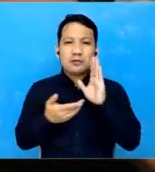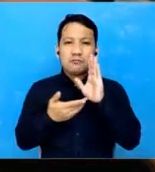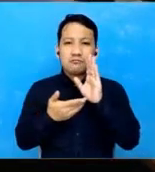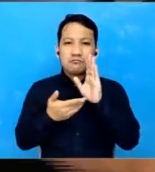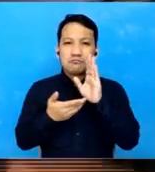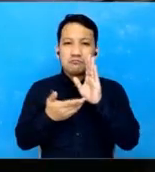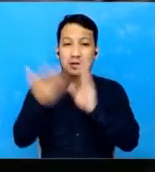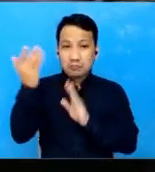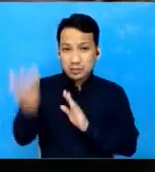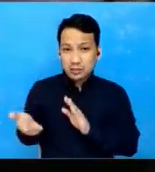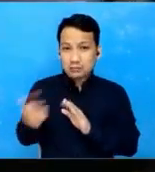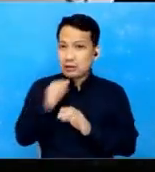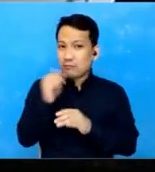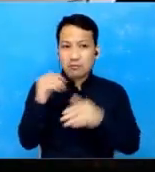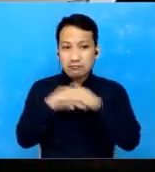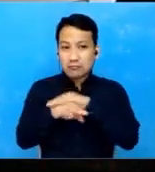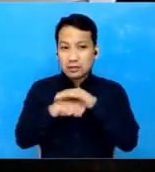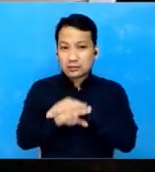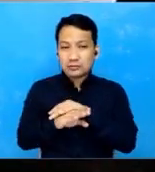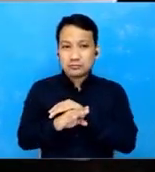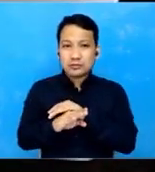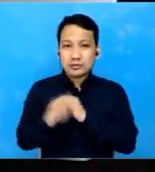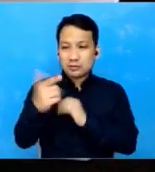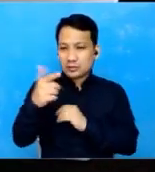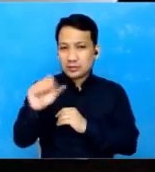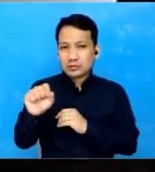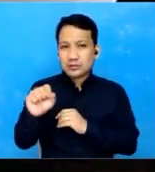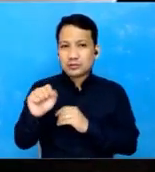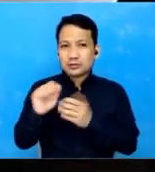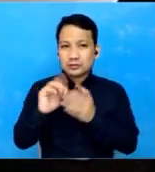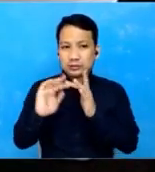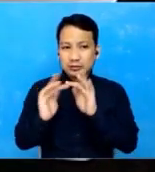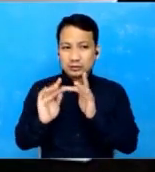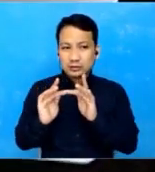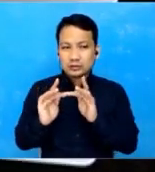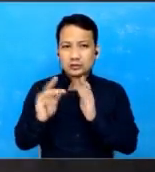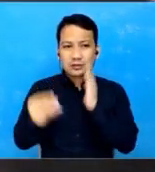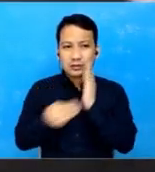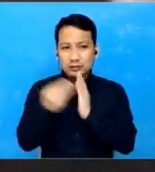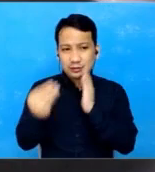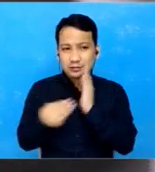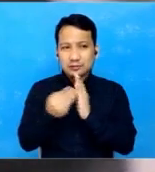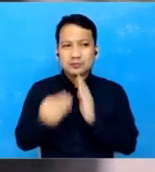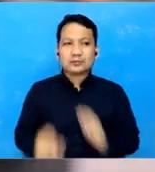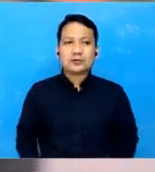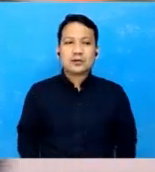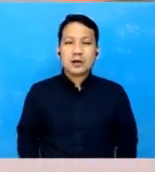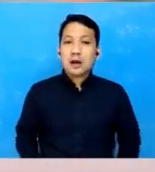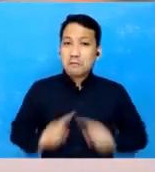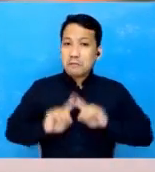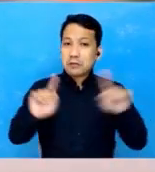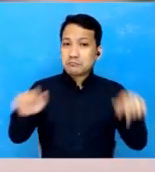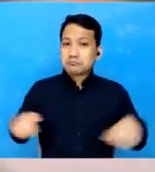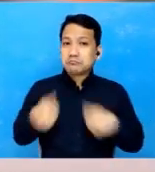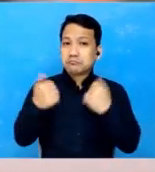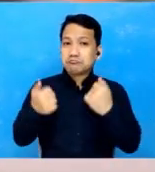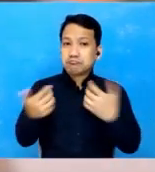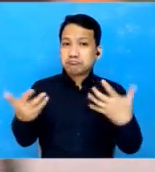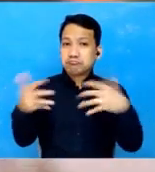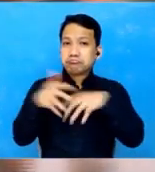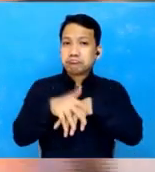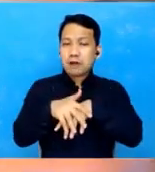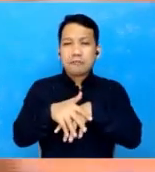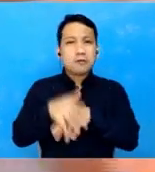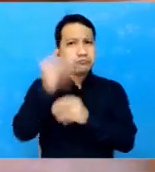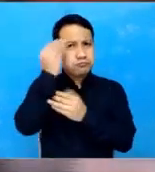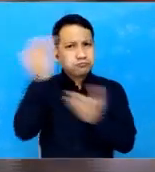ay may access sa gadgets, internet at module. Pero sa kabila ng mga hamon sa ilalim ng blended learning, iginiit ng